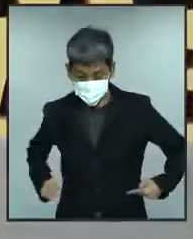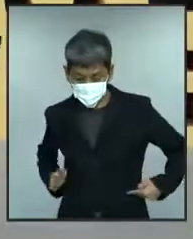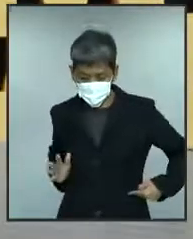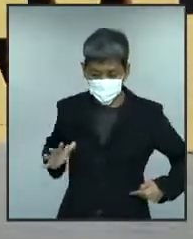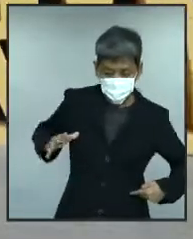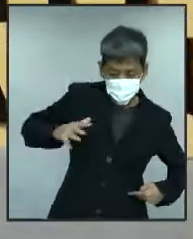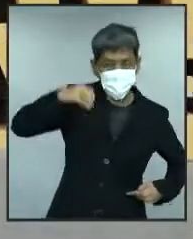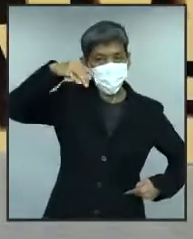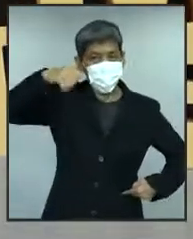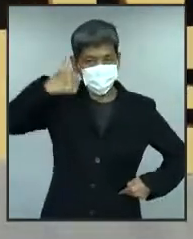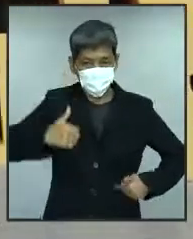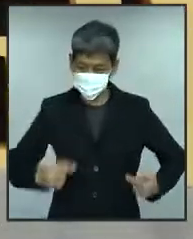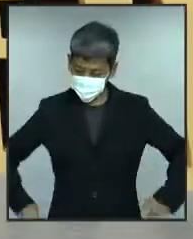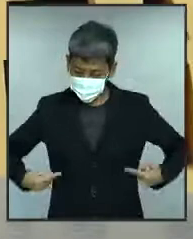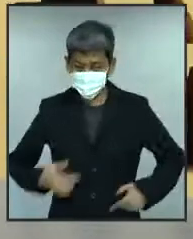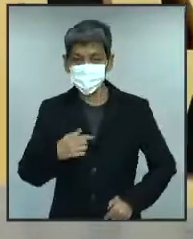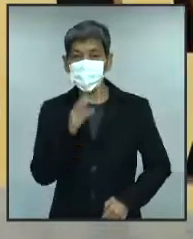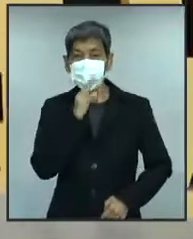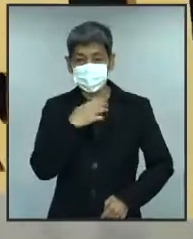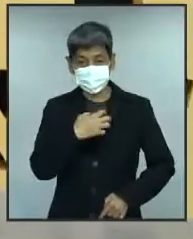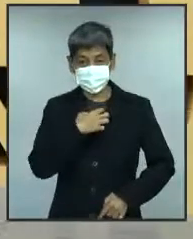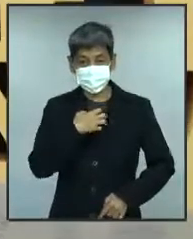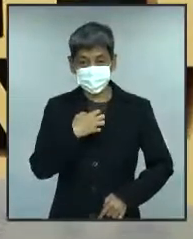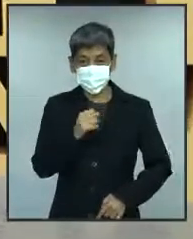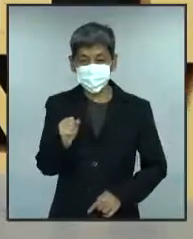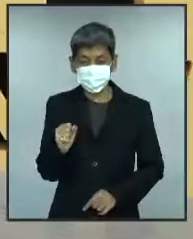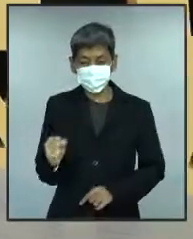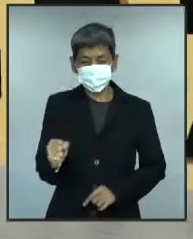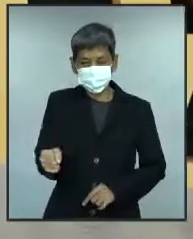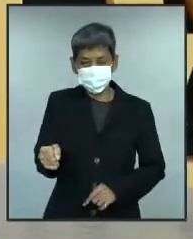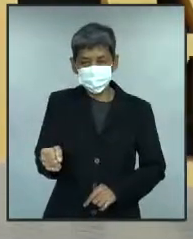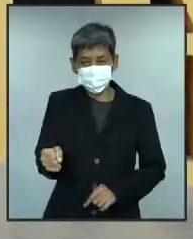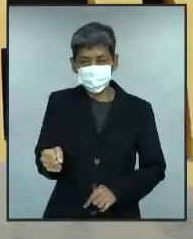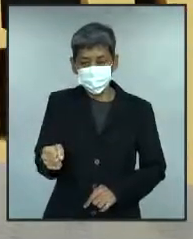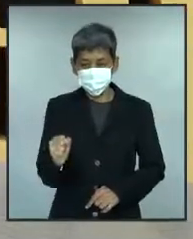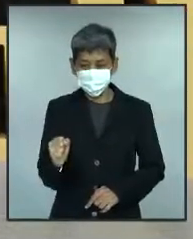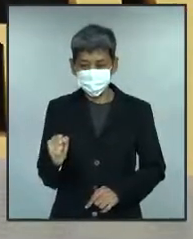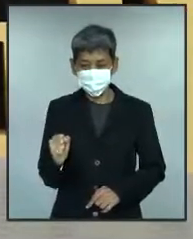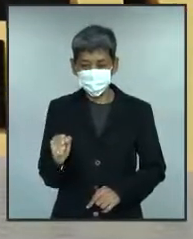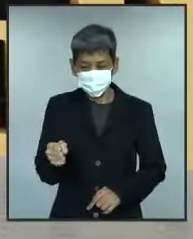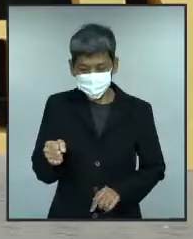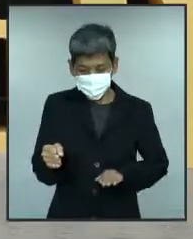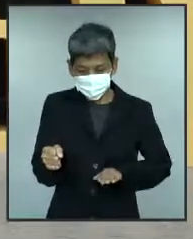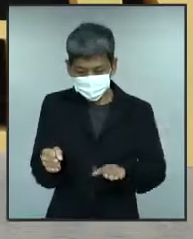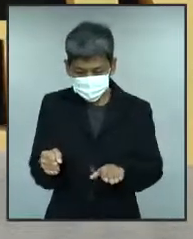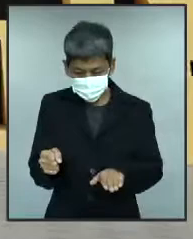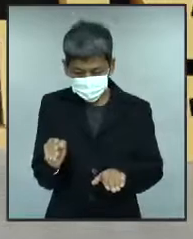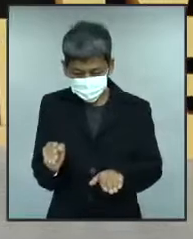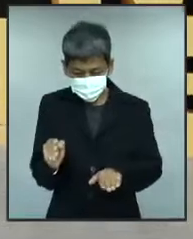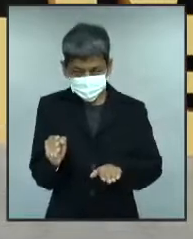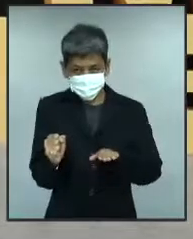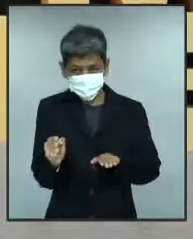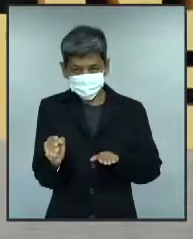นะครับเพราะนั้นเองเนี่ยในการที่จะเลื่อนไปข้างหน้านะครับเราก็ดันไปข้างหน้าแล้วก็เลื่อนออกมาก็ถอยหลังนะครับเราอยากจะกลับตัว